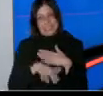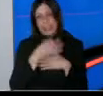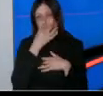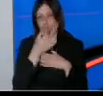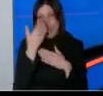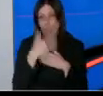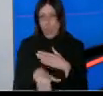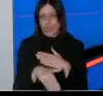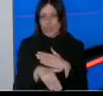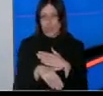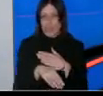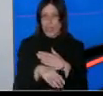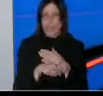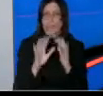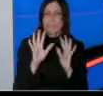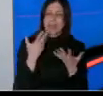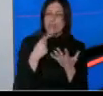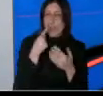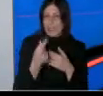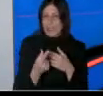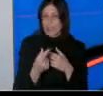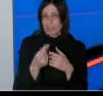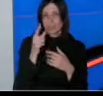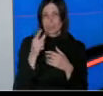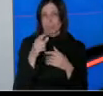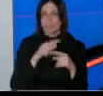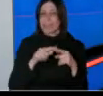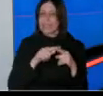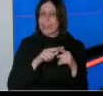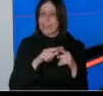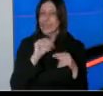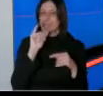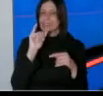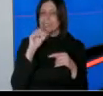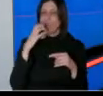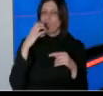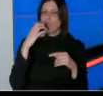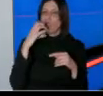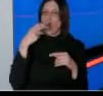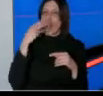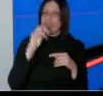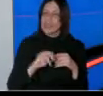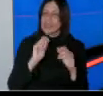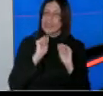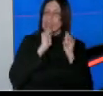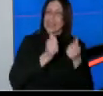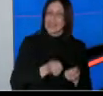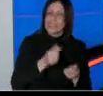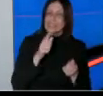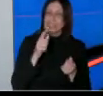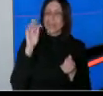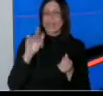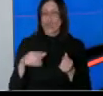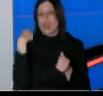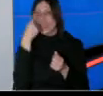האחרונה, בעצם מה שאנחנו אומרים על זה שהוא מסמן את יוסי כהן כיורשו, זה ככה בניגוד לתדמית שיש